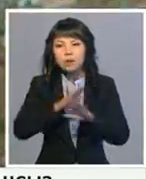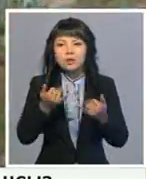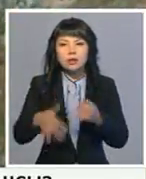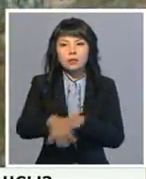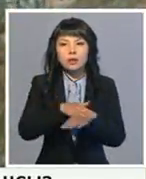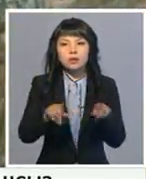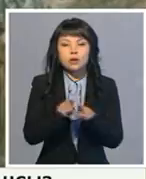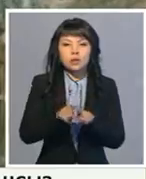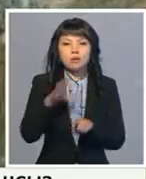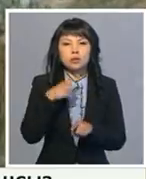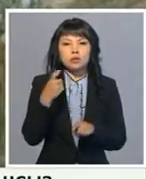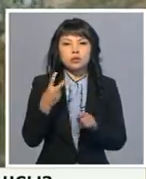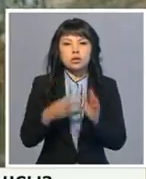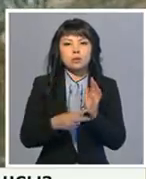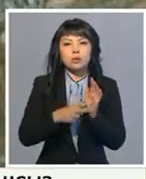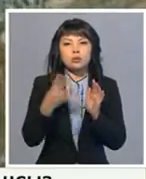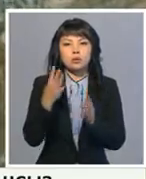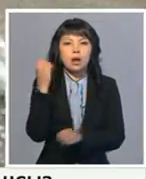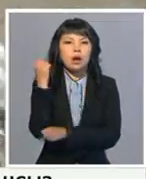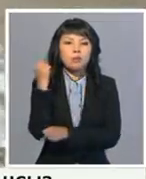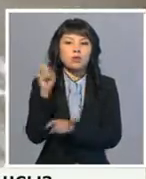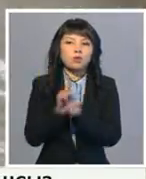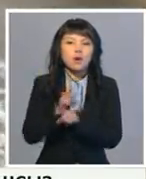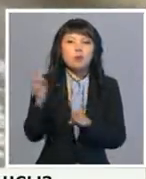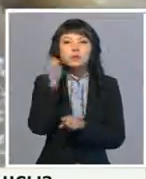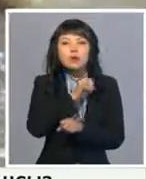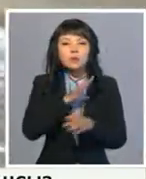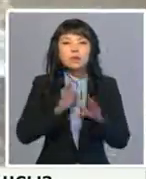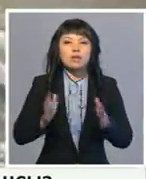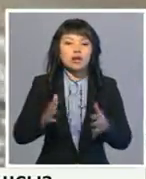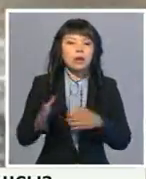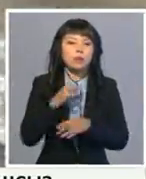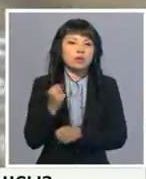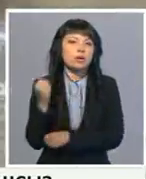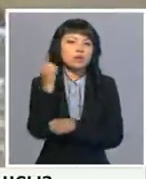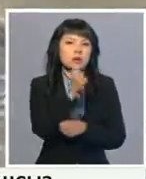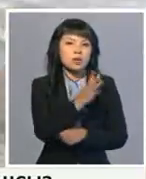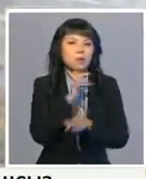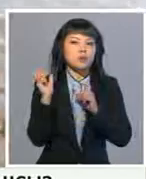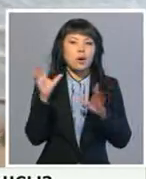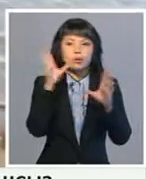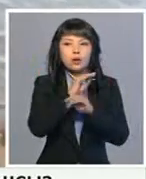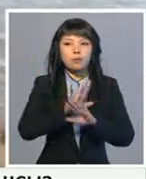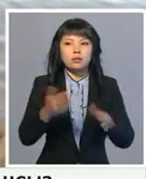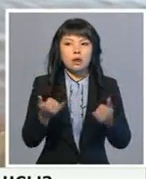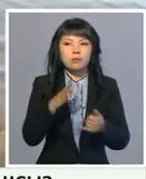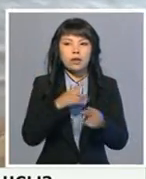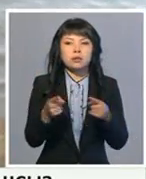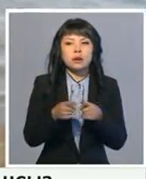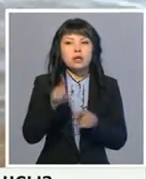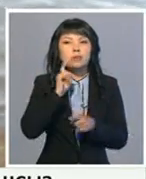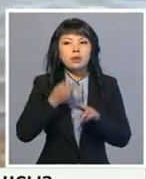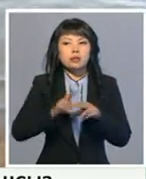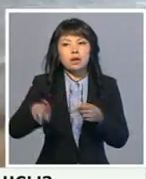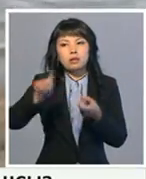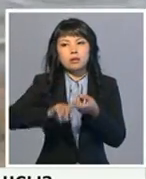жердегі Ақсор көлінен 174 қап Артемия Салина құртын аулап трактор тіркемесіне тиеп қойған. Олар Ақсор көліне жалғалған кәсіпкермен